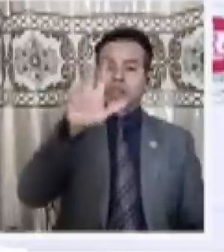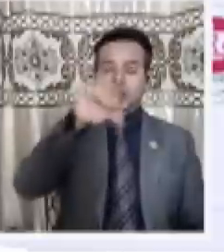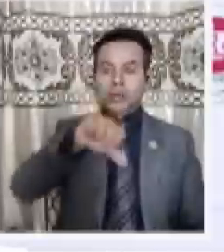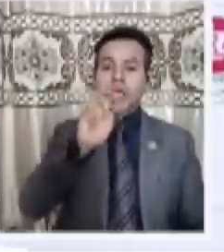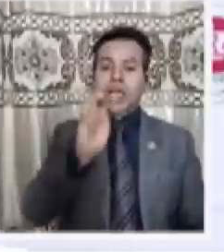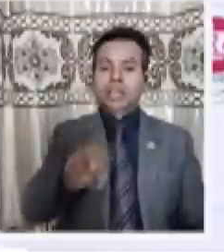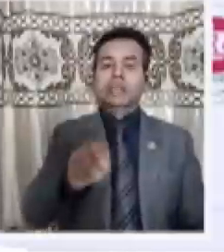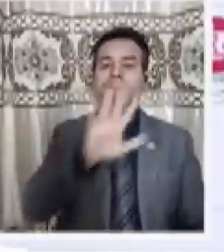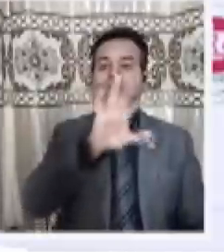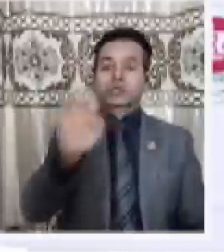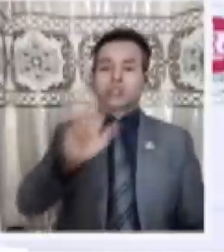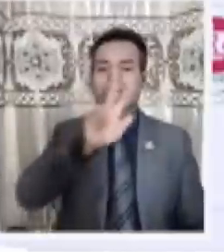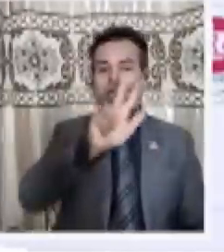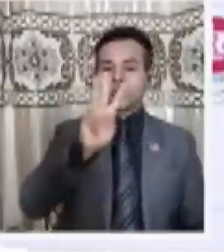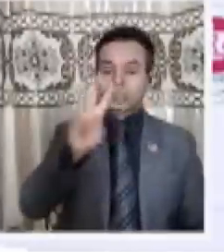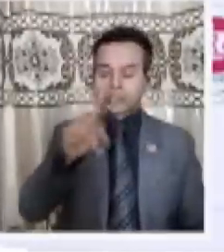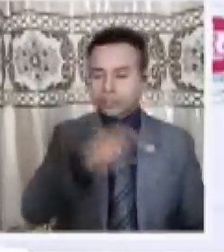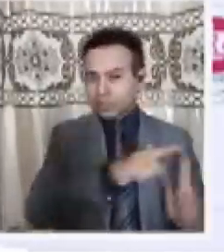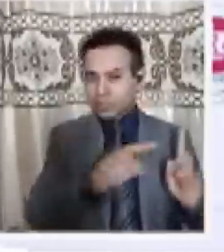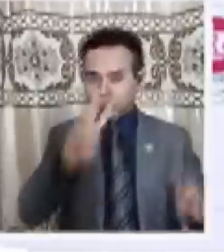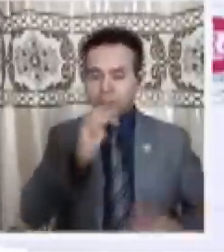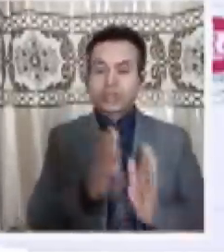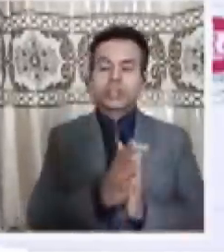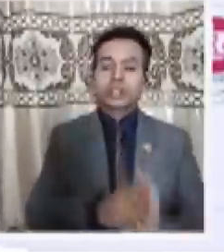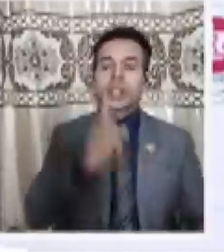1,89,583টি। এ পর্যন্ত ফোন গ্রহণ করা হয়েছে